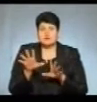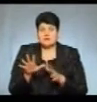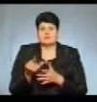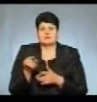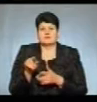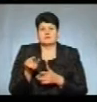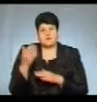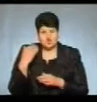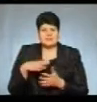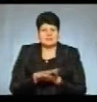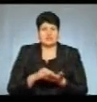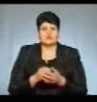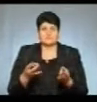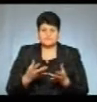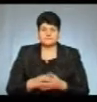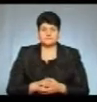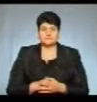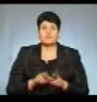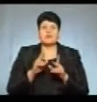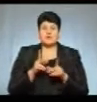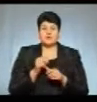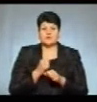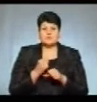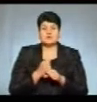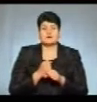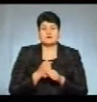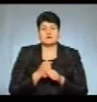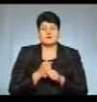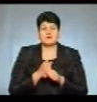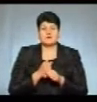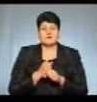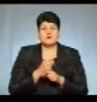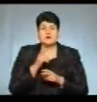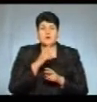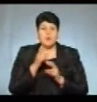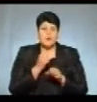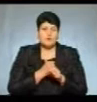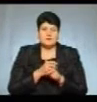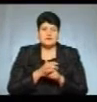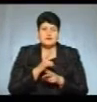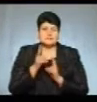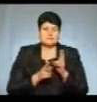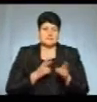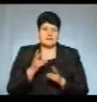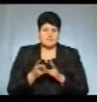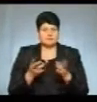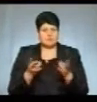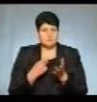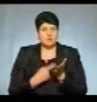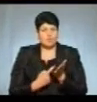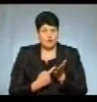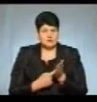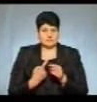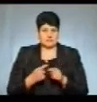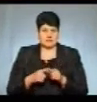знищити. Як відбувається оформлення скарги, скажімо так, про те, що порушені права із захисту персональних даних? Чи потрібні докази для